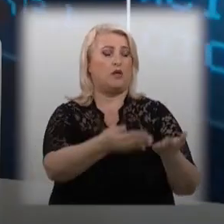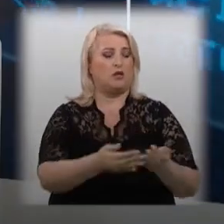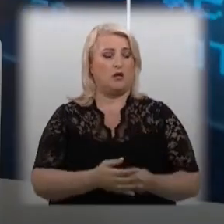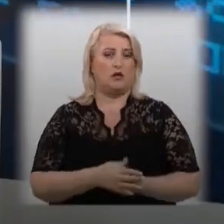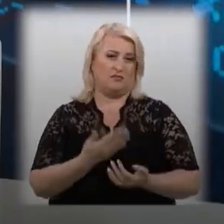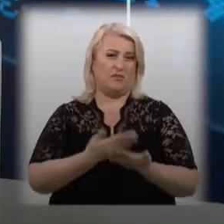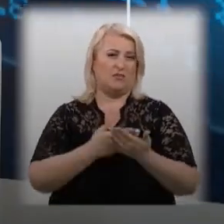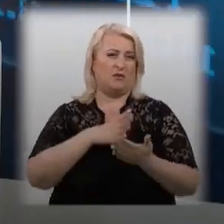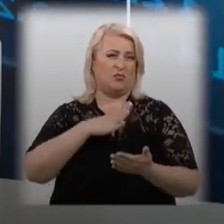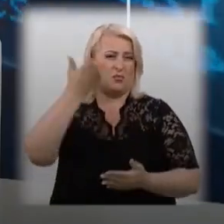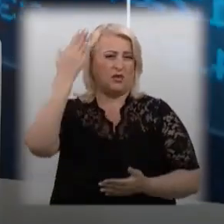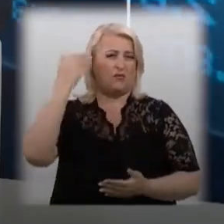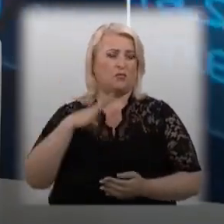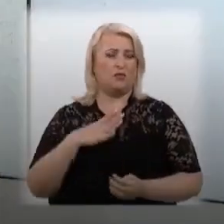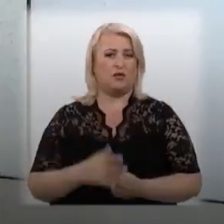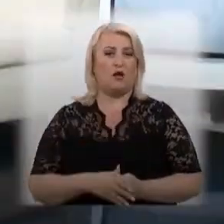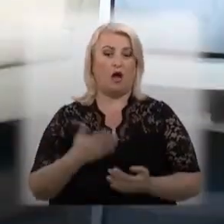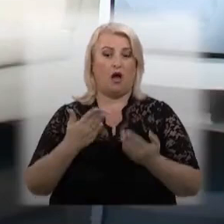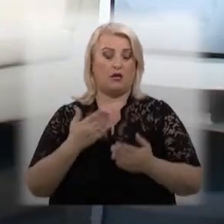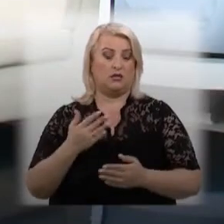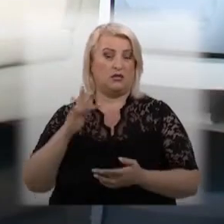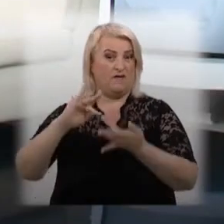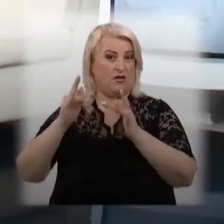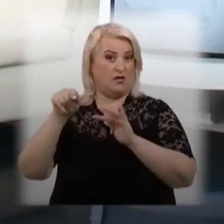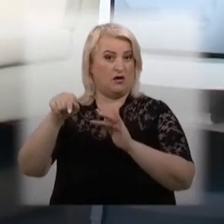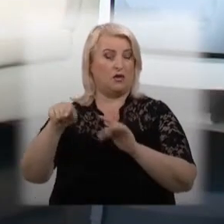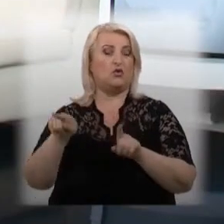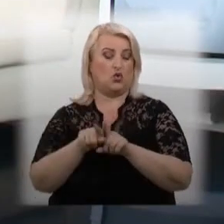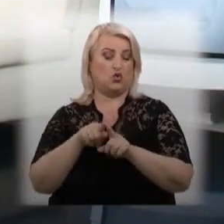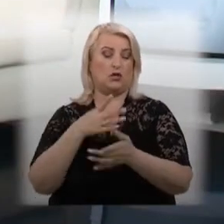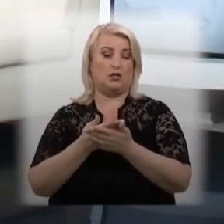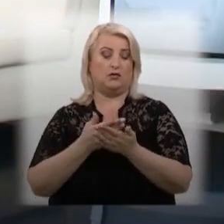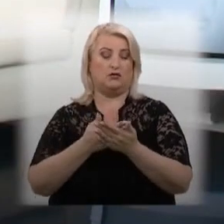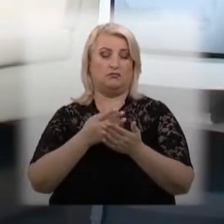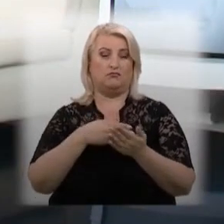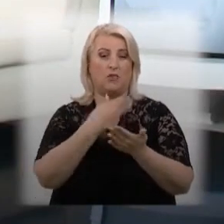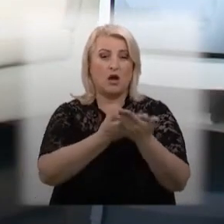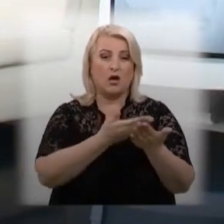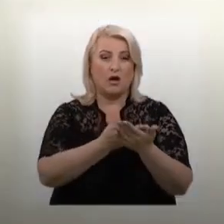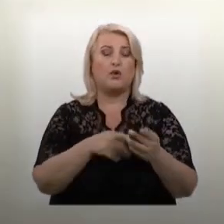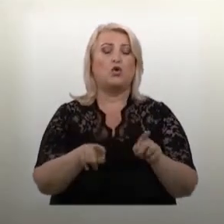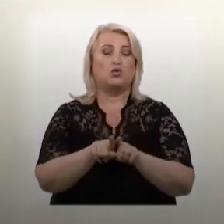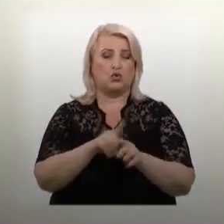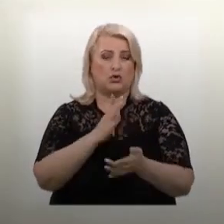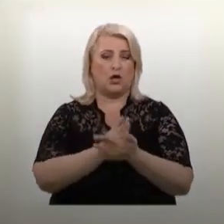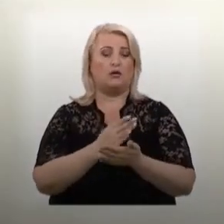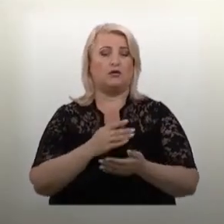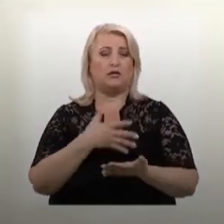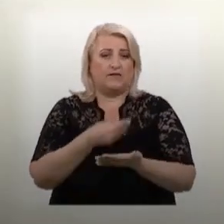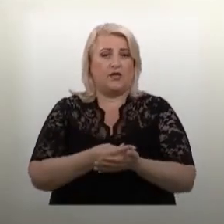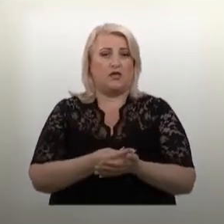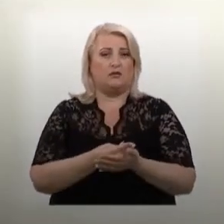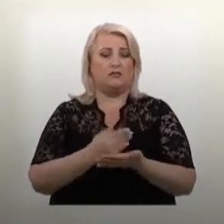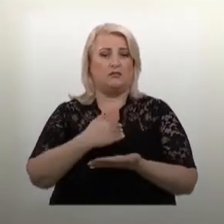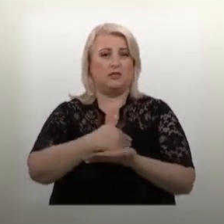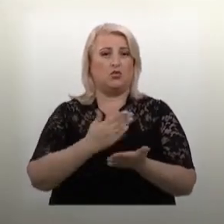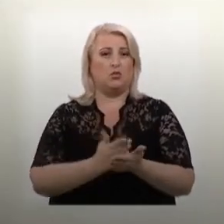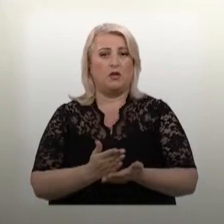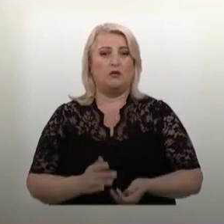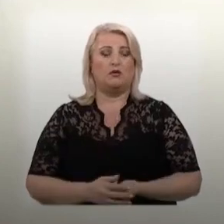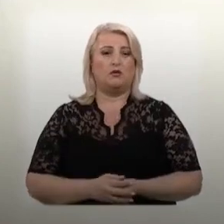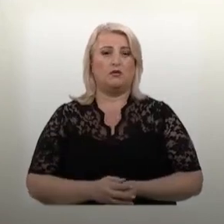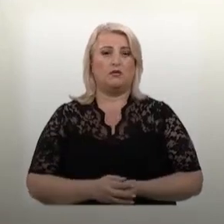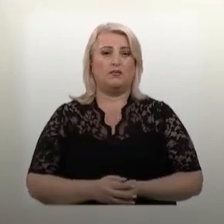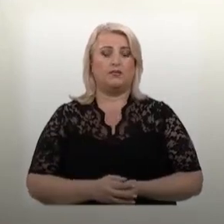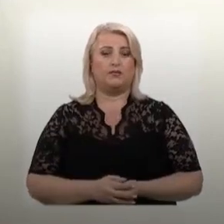doar că este dacă luăm digital acolo tot este un soi de recomandări și alte dar instrumente și respectiv în contextul